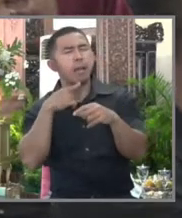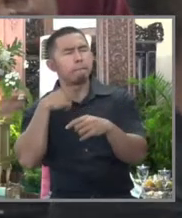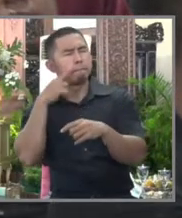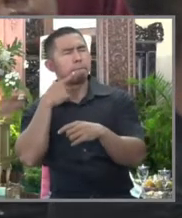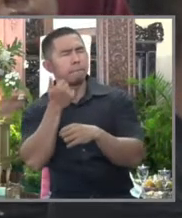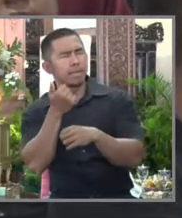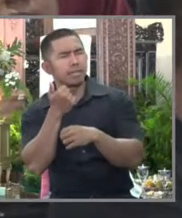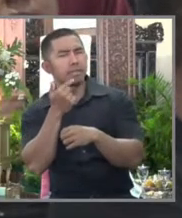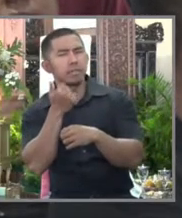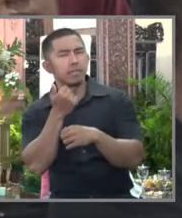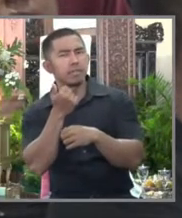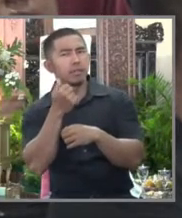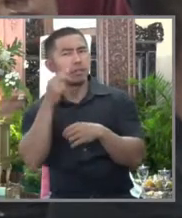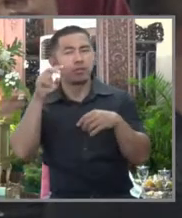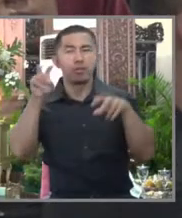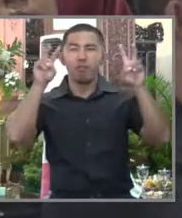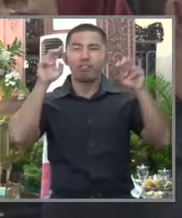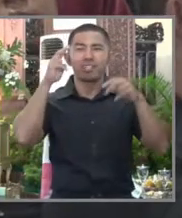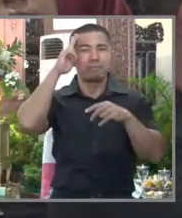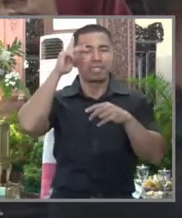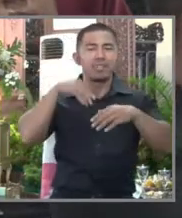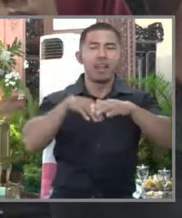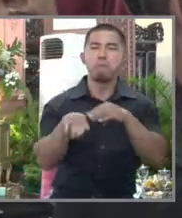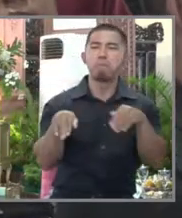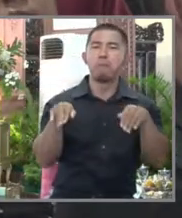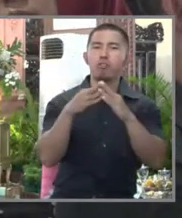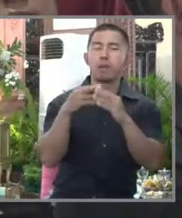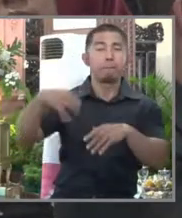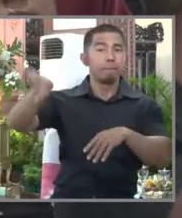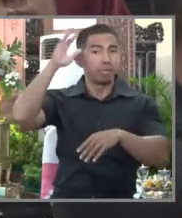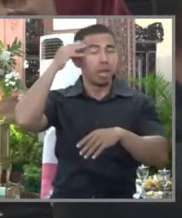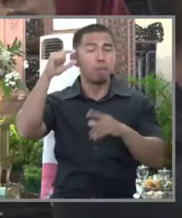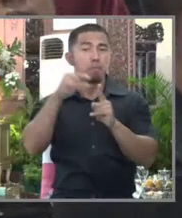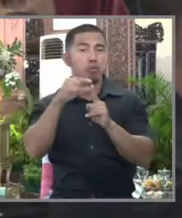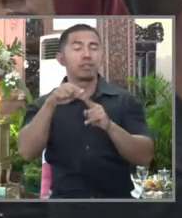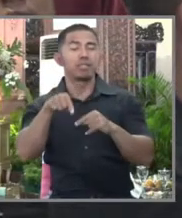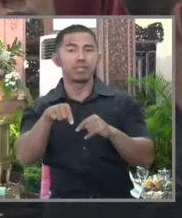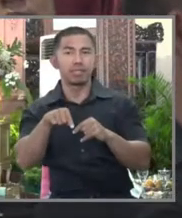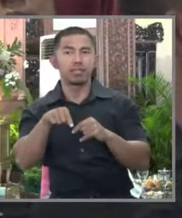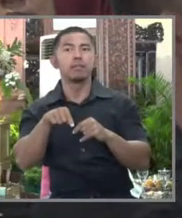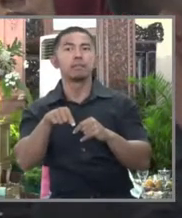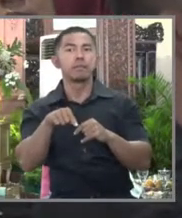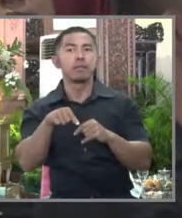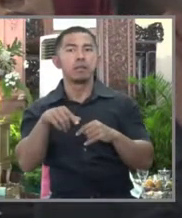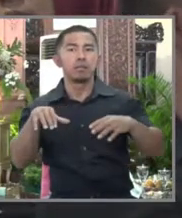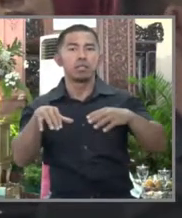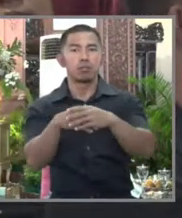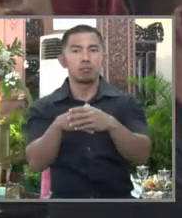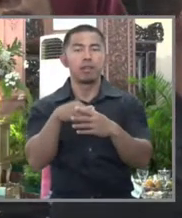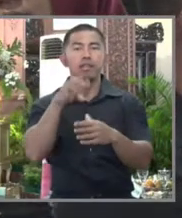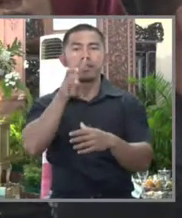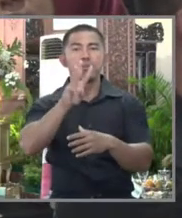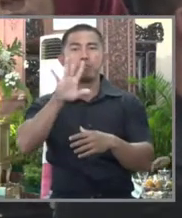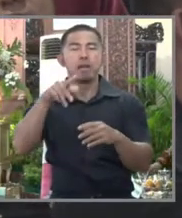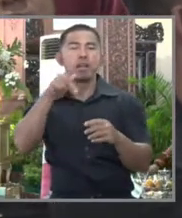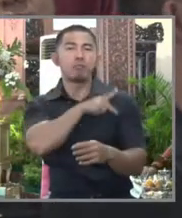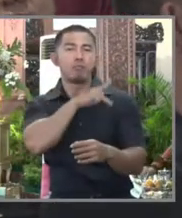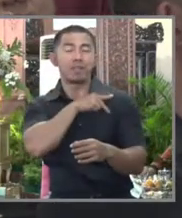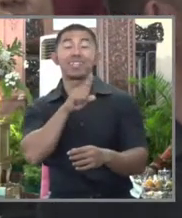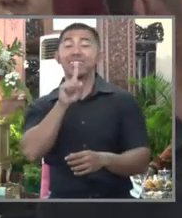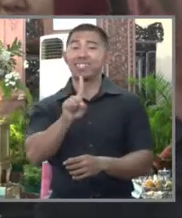konteks perencanaan pembangunan yang dilakukan oleh pemerintah provinsi yang mencakup 35 kabupaten kota.